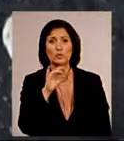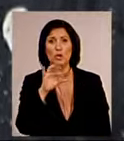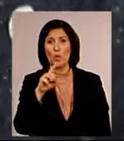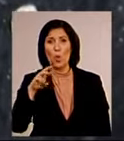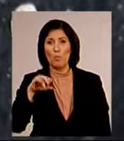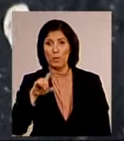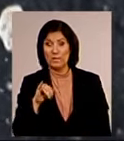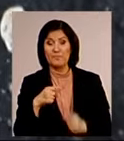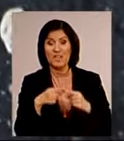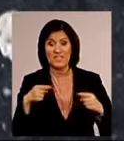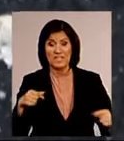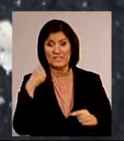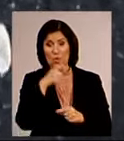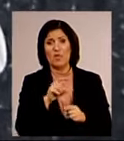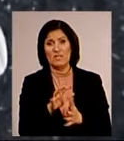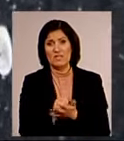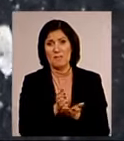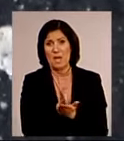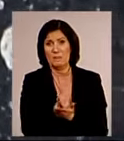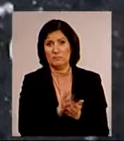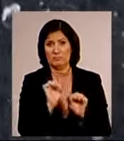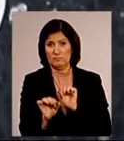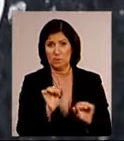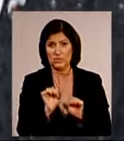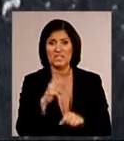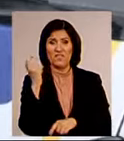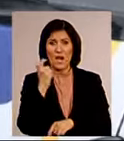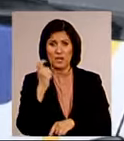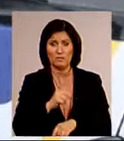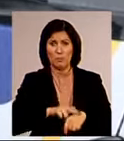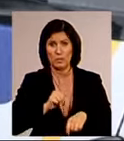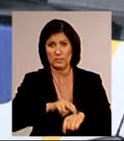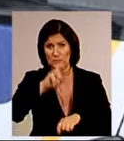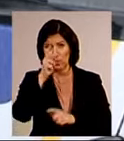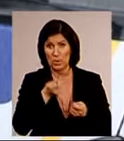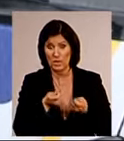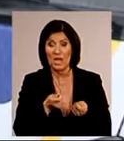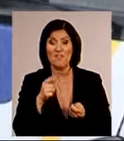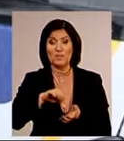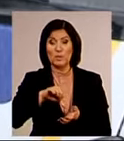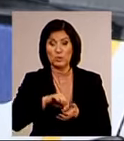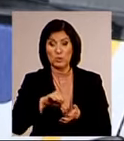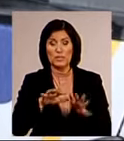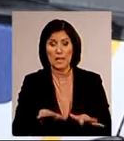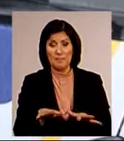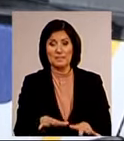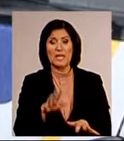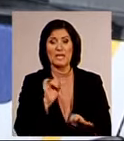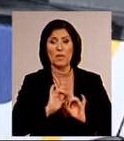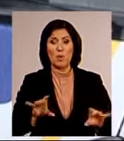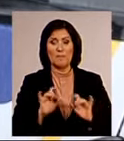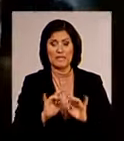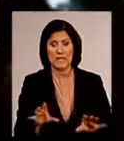Черемухін. У різні роки він займав керуючі посади у харківському поліцейському главку. Черемухін присутній на місці злочину, але